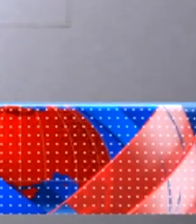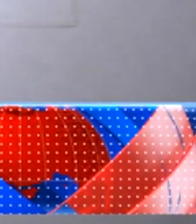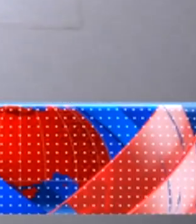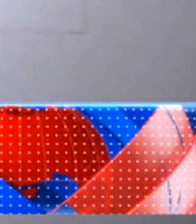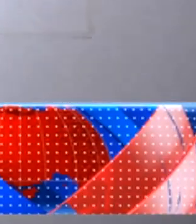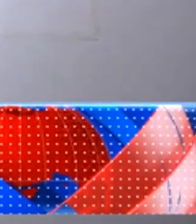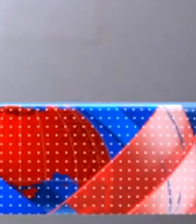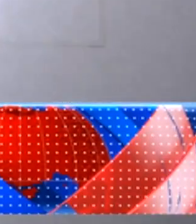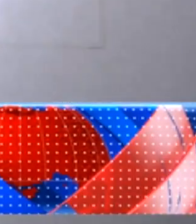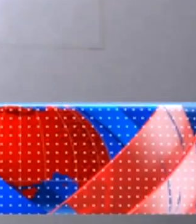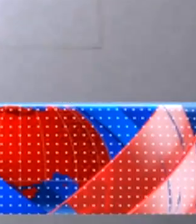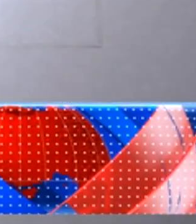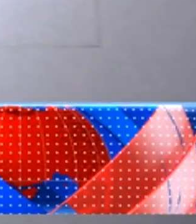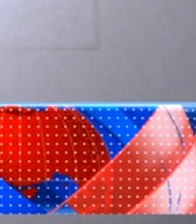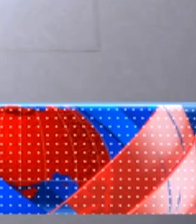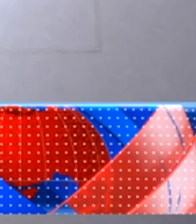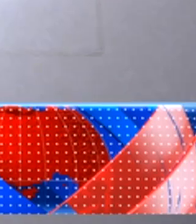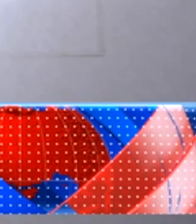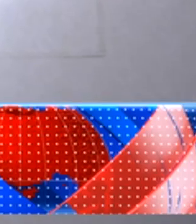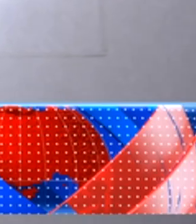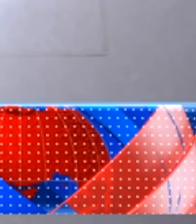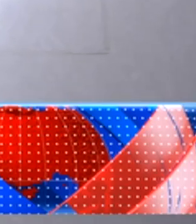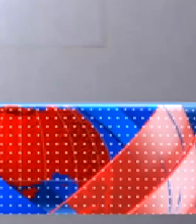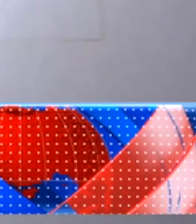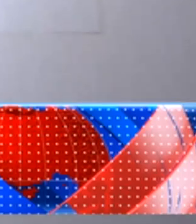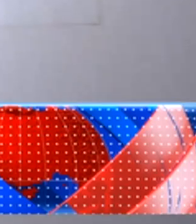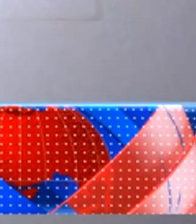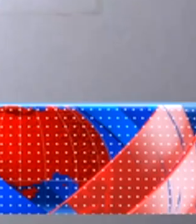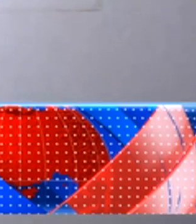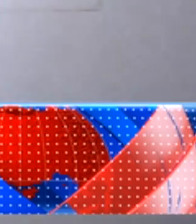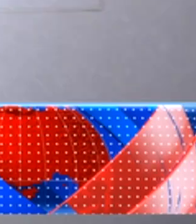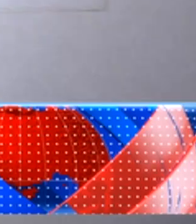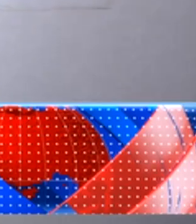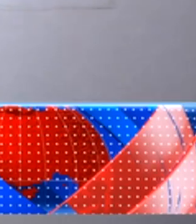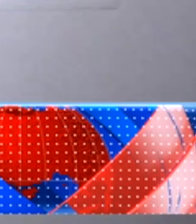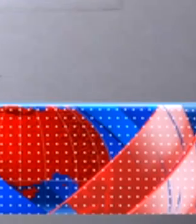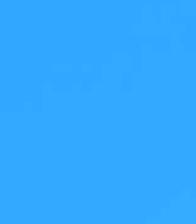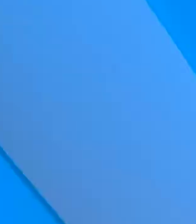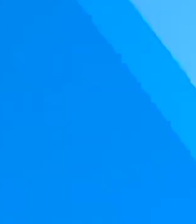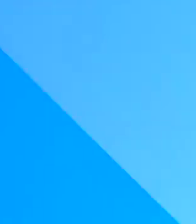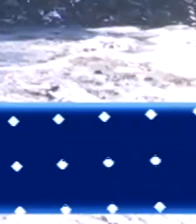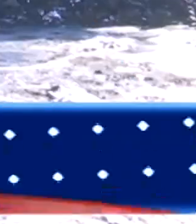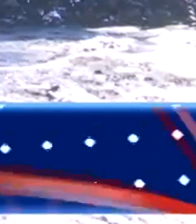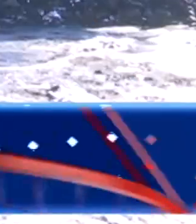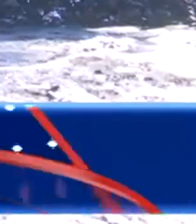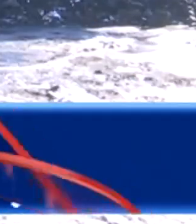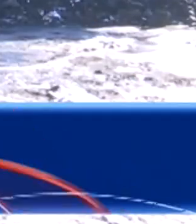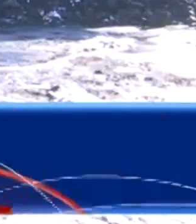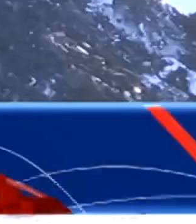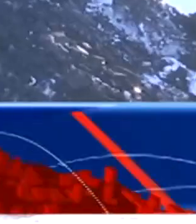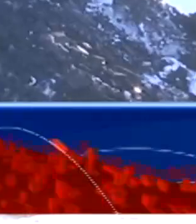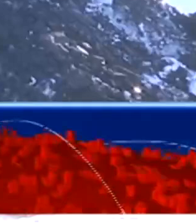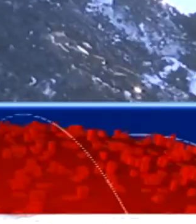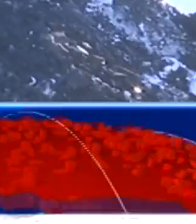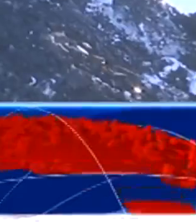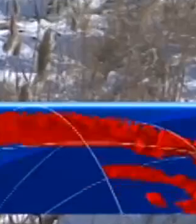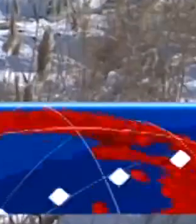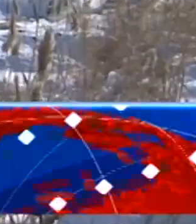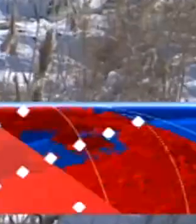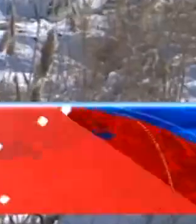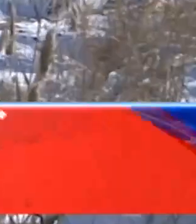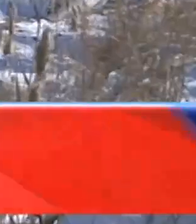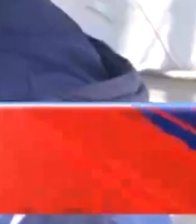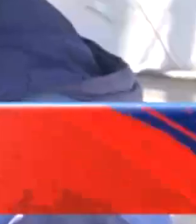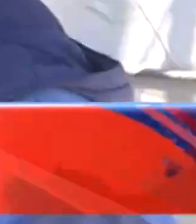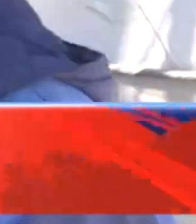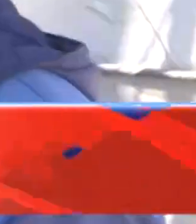тоққа қосатын тек осы жерде ғана бар екен, бірақ оны өзі істемейді. Түркістан облысында көмір тапшы.